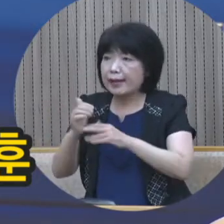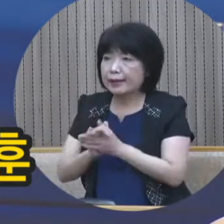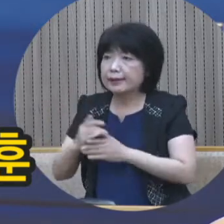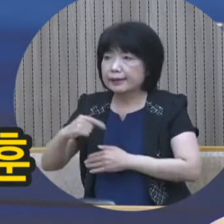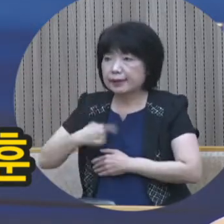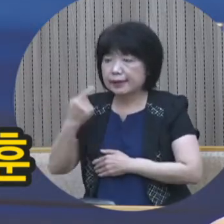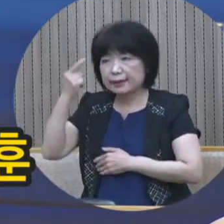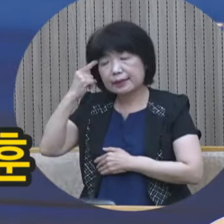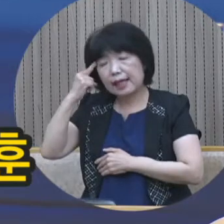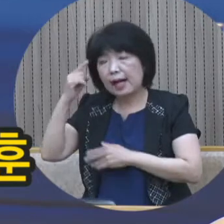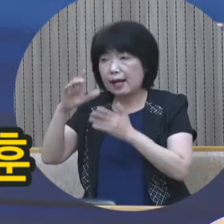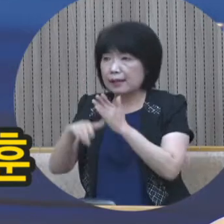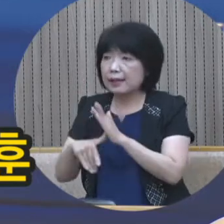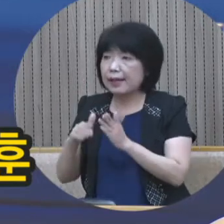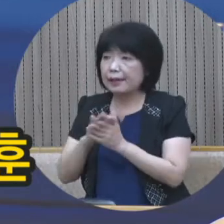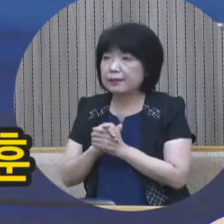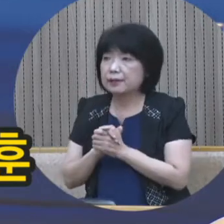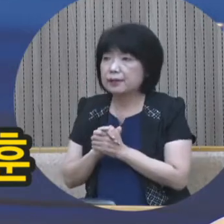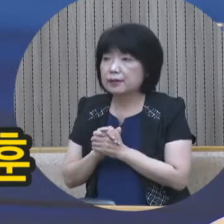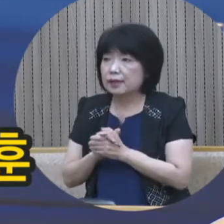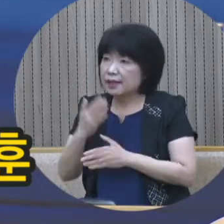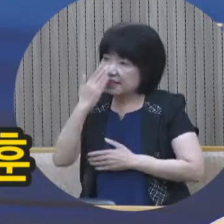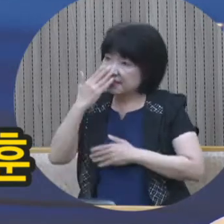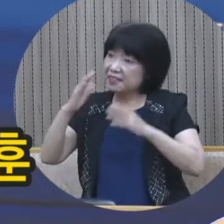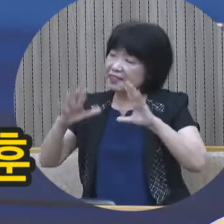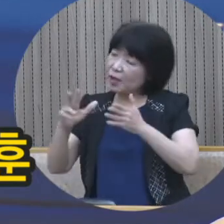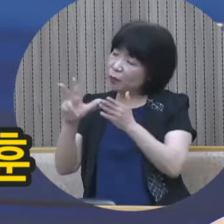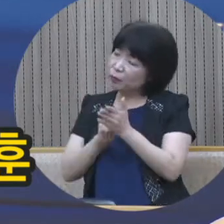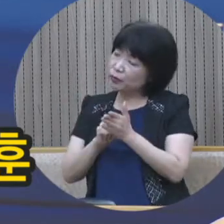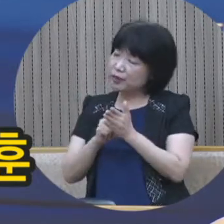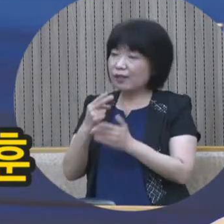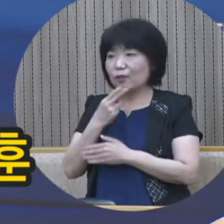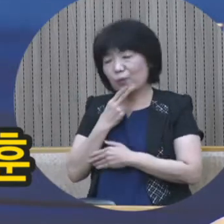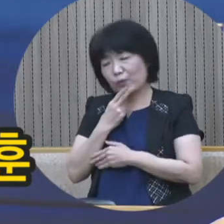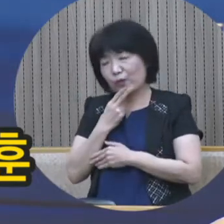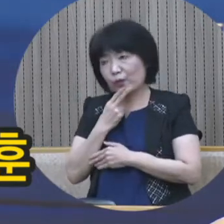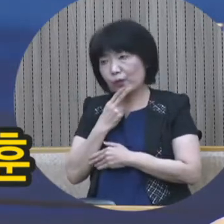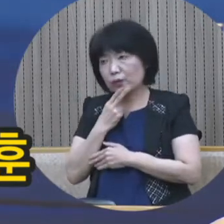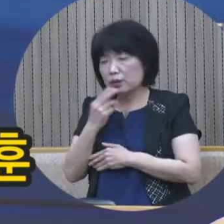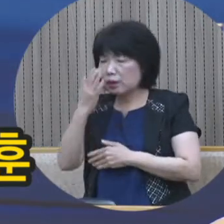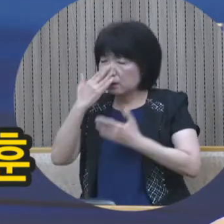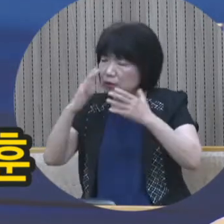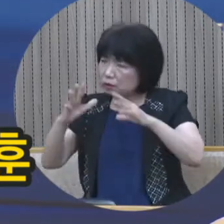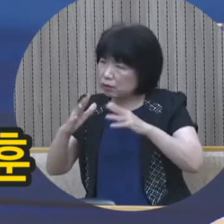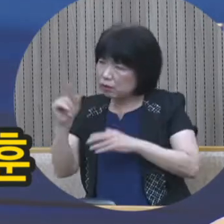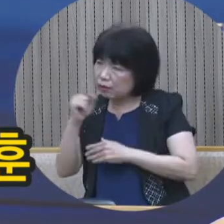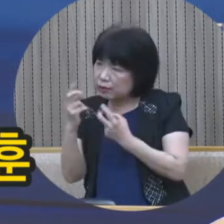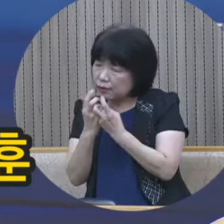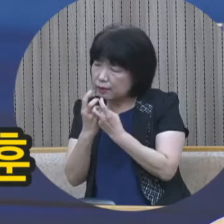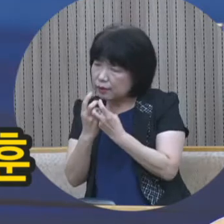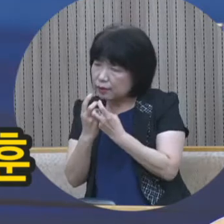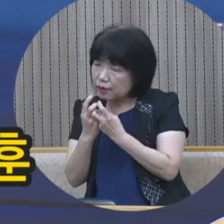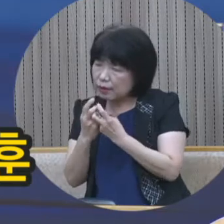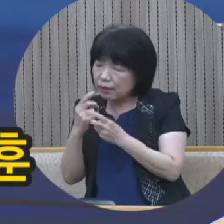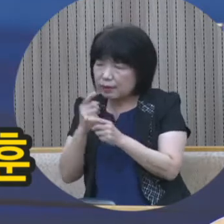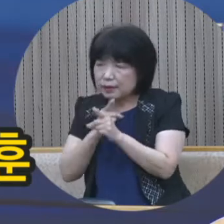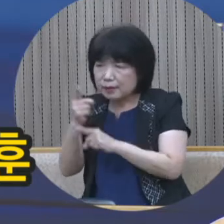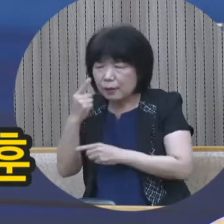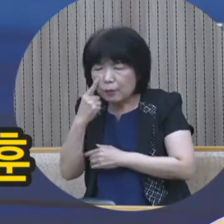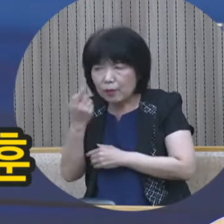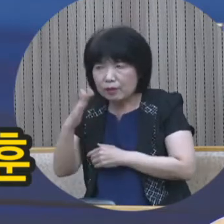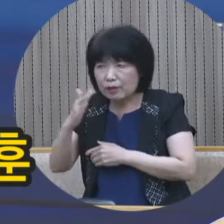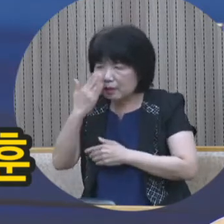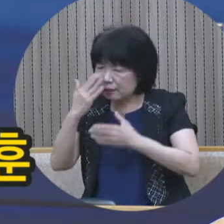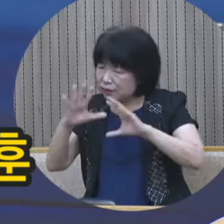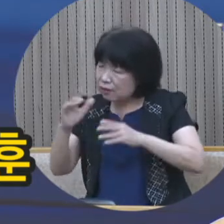자기들이 생각할 때 이스라엘은 문제가 없는데 이 이스라엘은 어떻게 해보겠는데